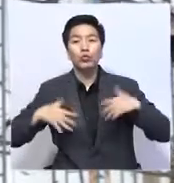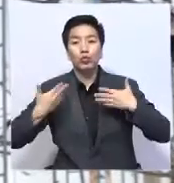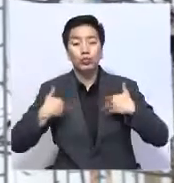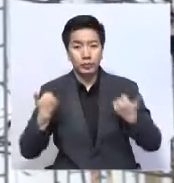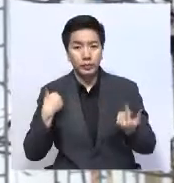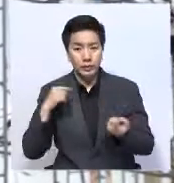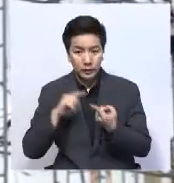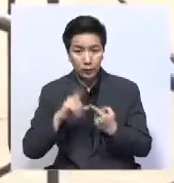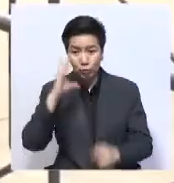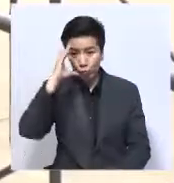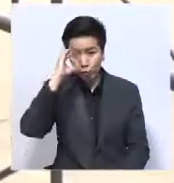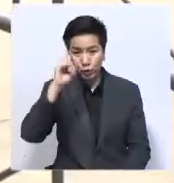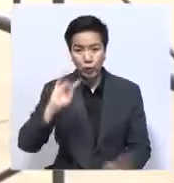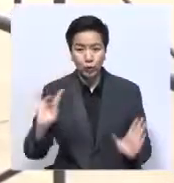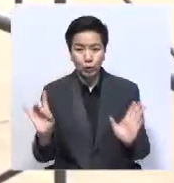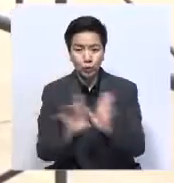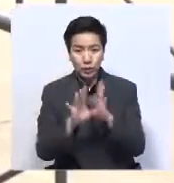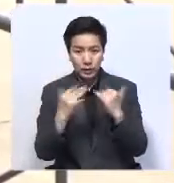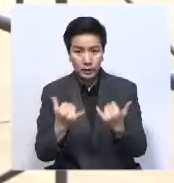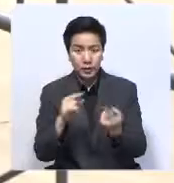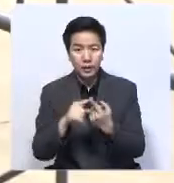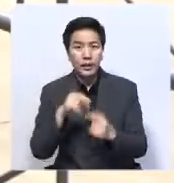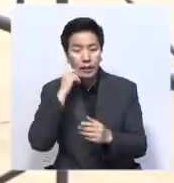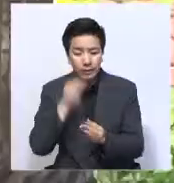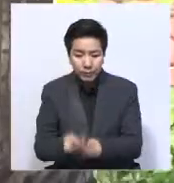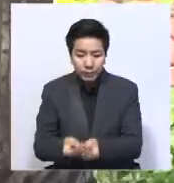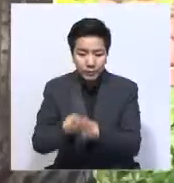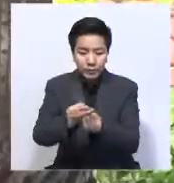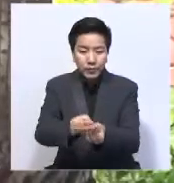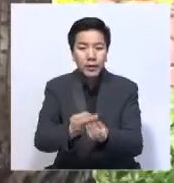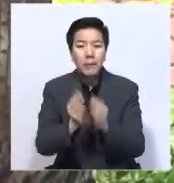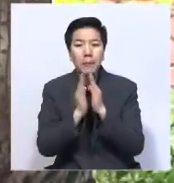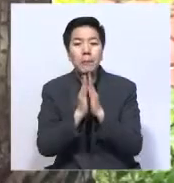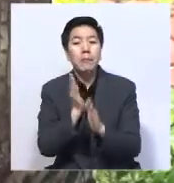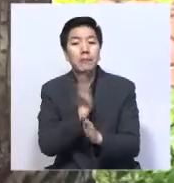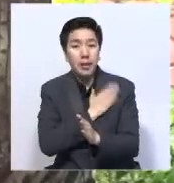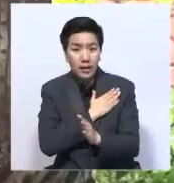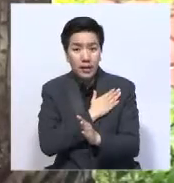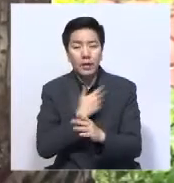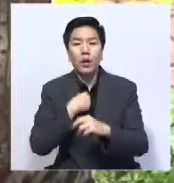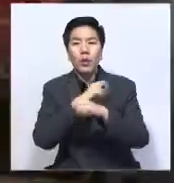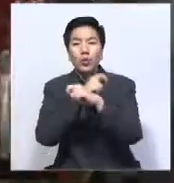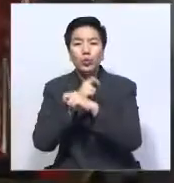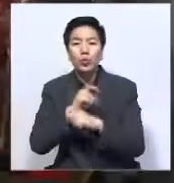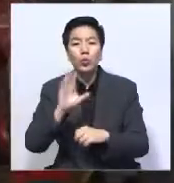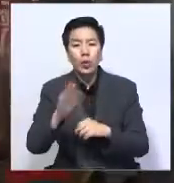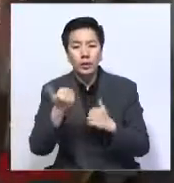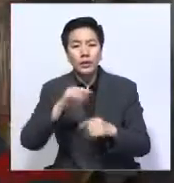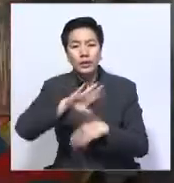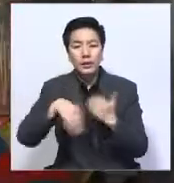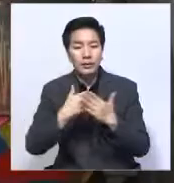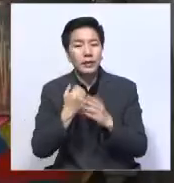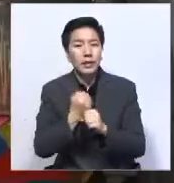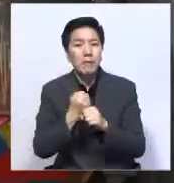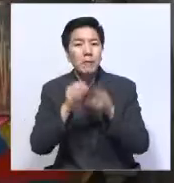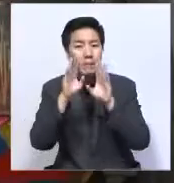นุกกันส่วนวันพรุ่งนี้เป็นวันสุดท้ายนะครับก็จะมีพิธีรดน้ำเจ้าพ่อบางกระดี่แล้วก็ไหว้อัฐิบรรพบุรุษและงานลอยช